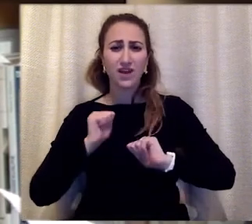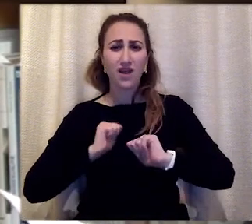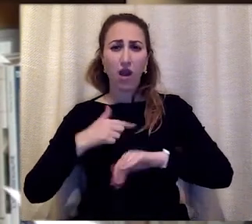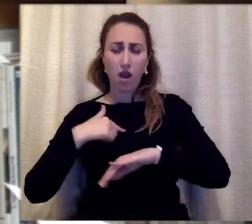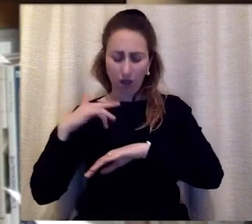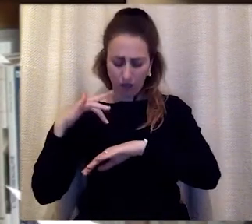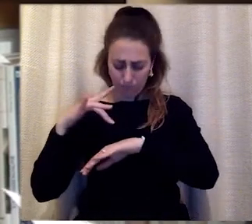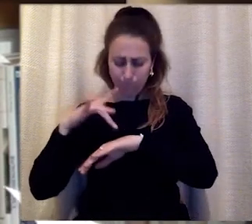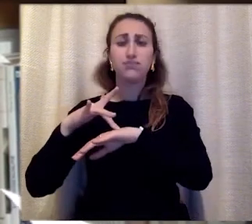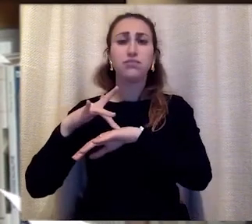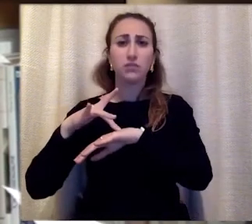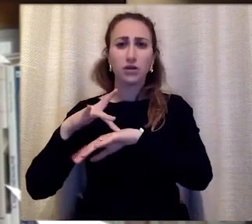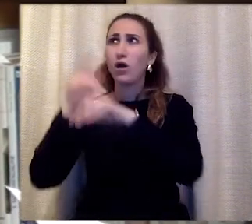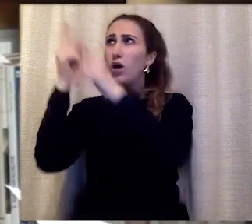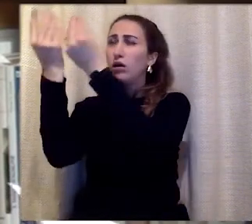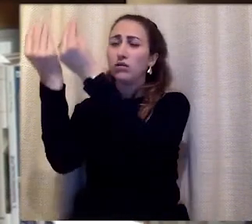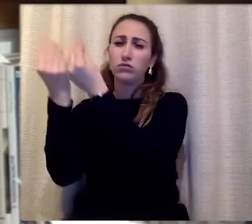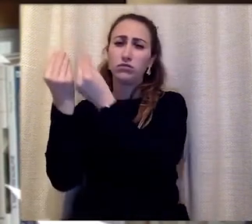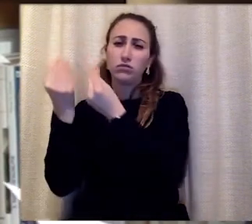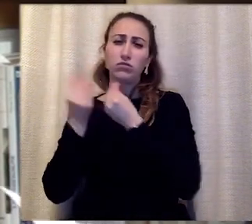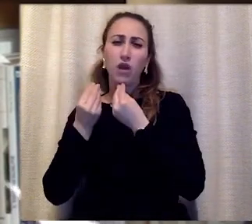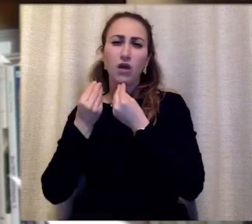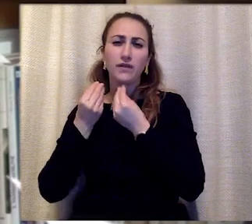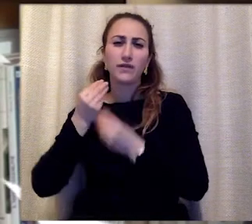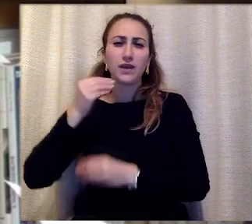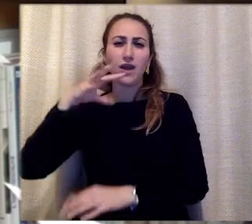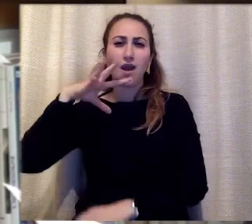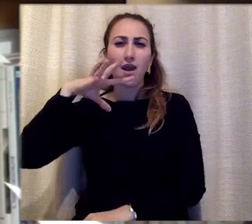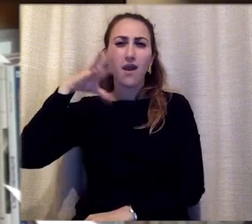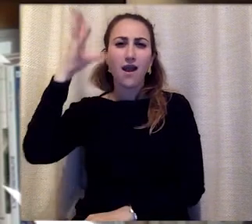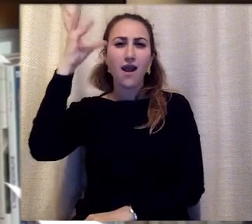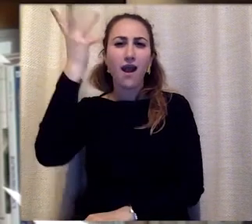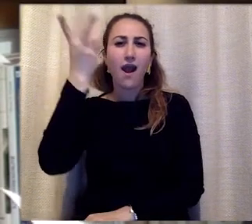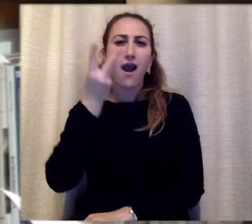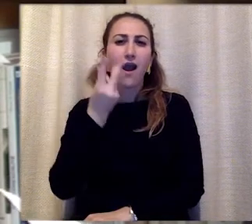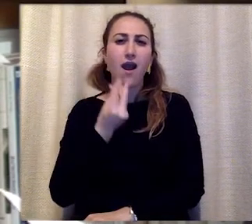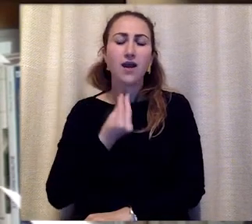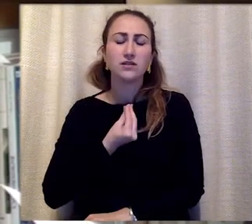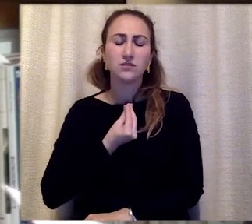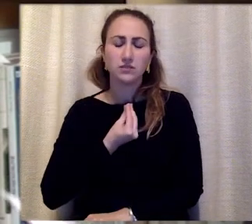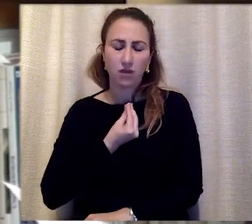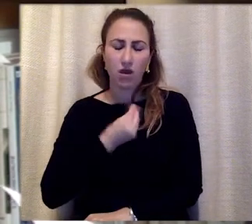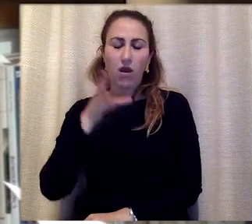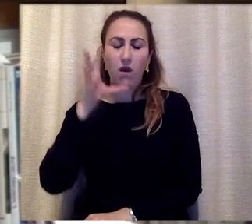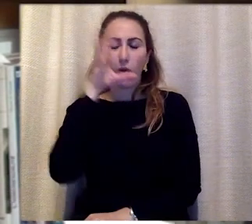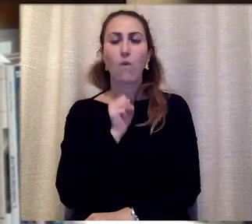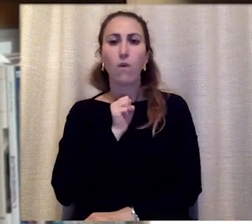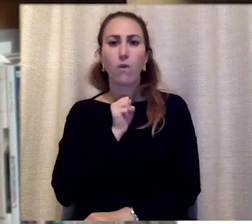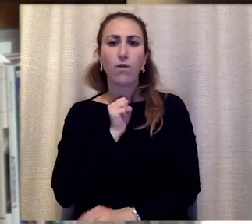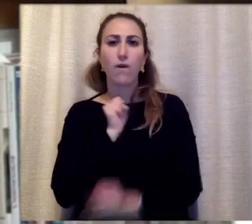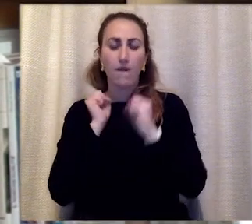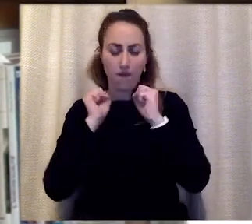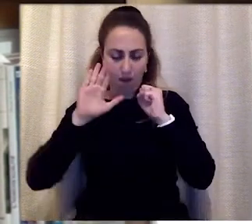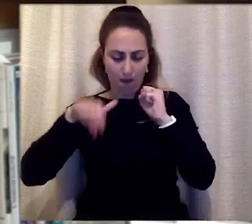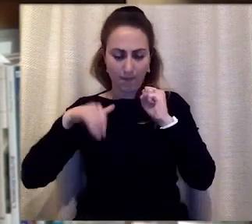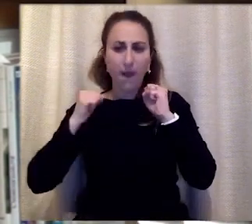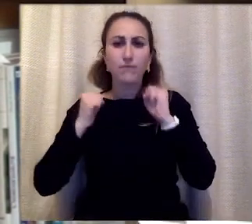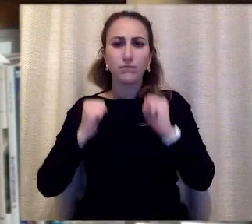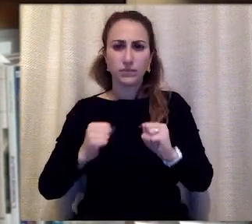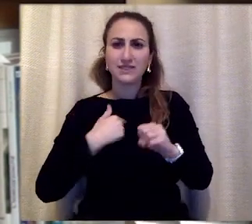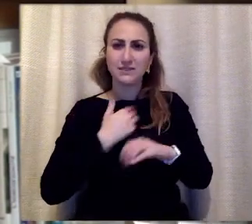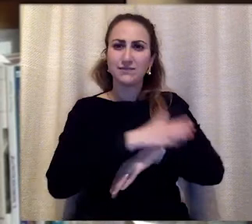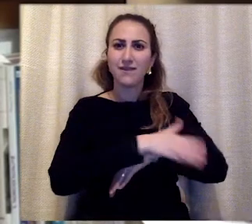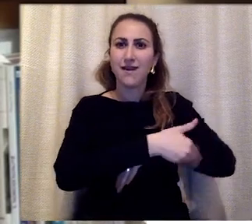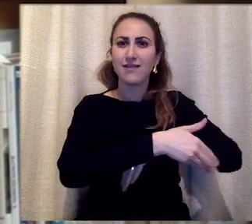Il a fallu que Paul passe par des moments de grande faiblesse pour que Dieu lui dise « Ma grâce te